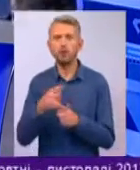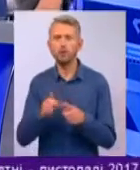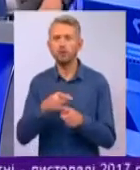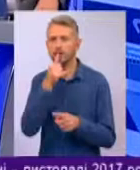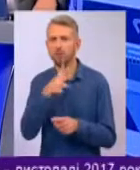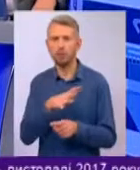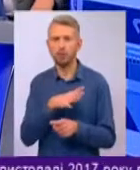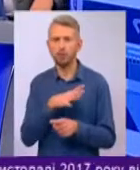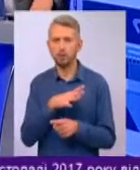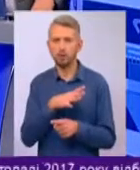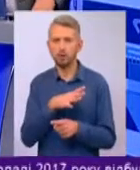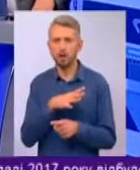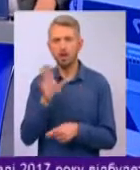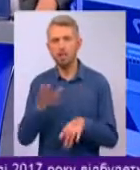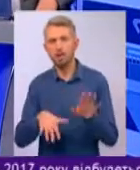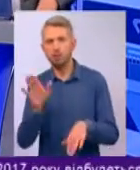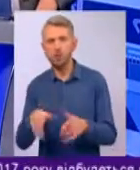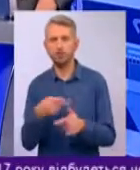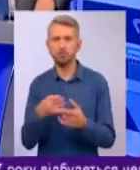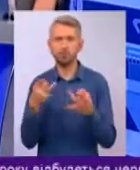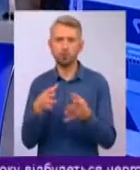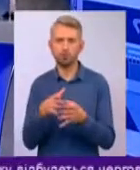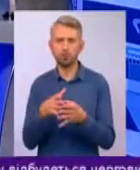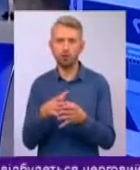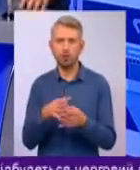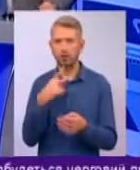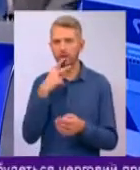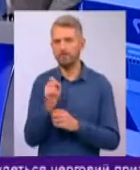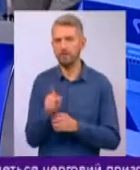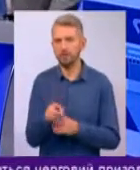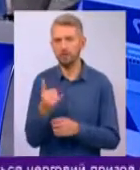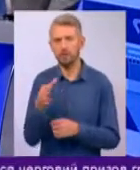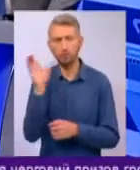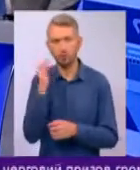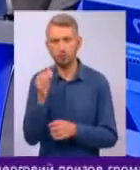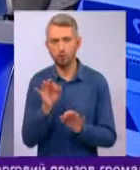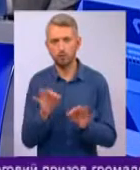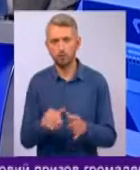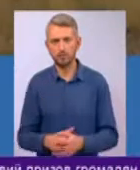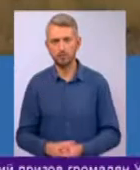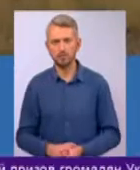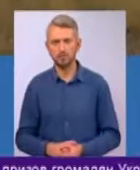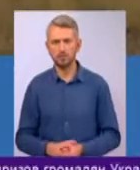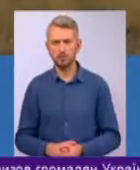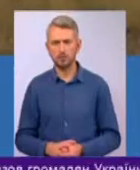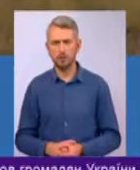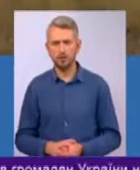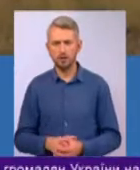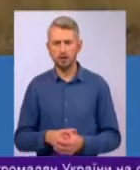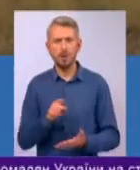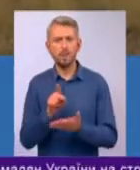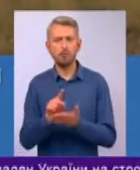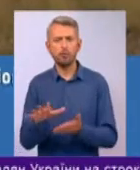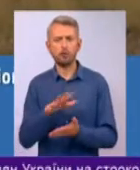могла бути недбалість чи просто виконаний недопалок. Зараз послухаємо його коментар. Це не обов'язково бути